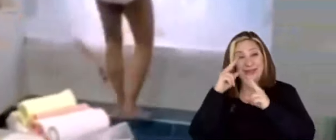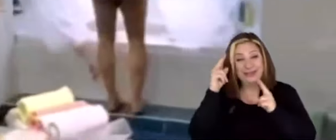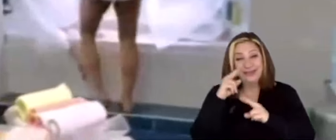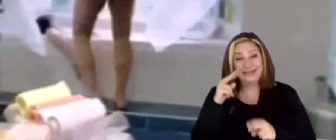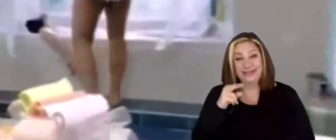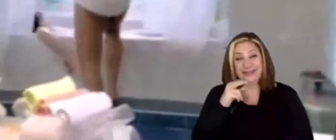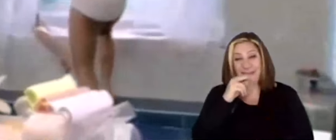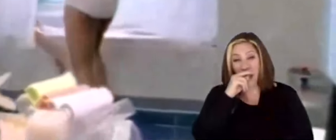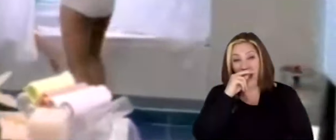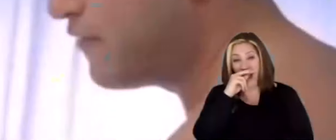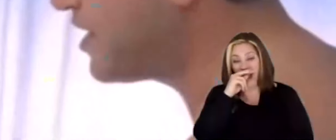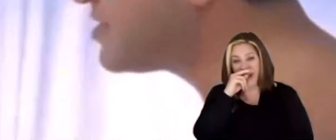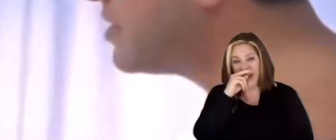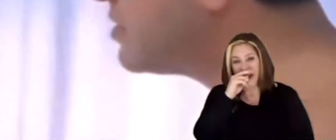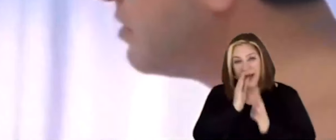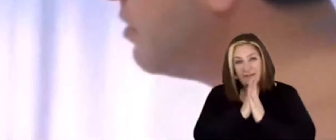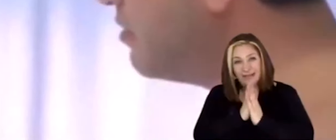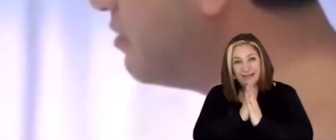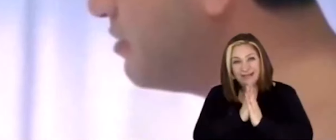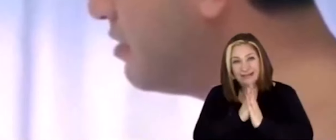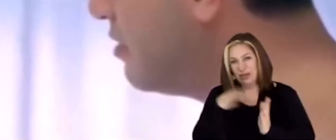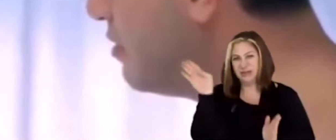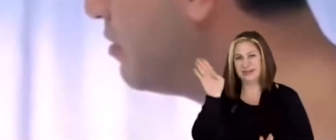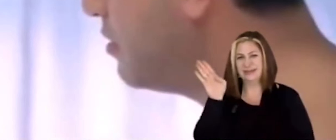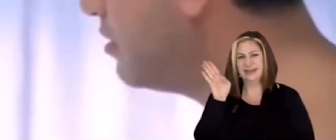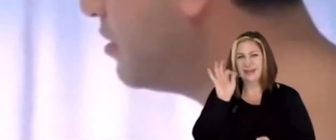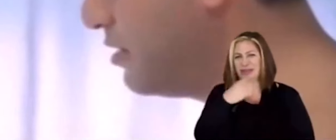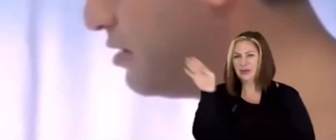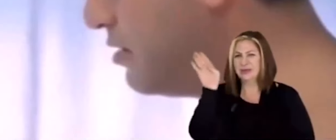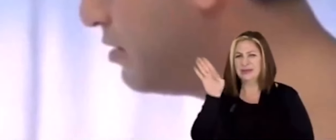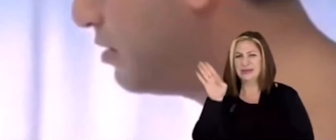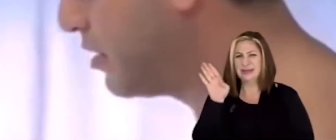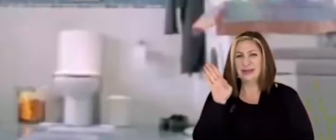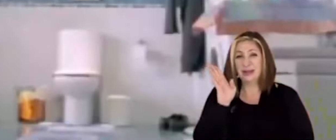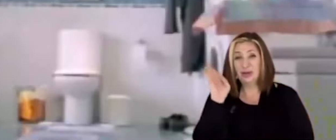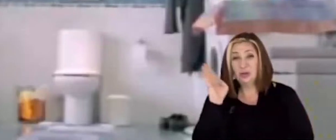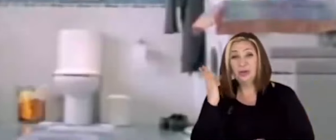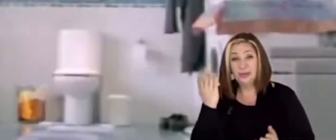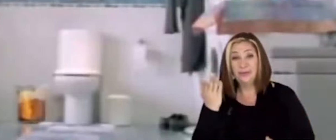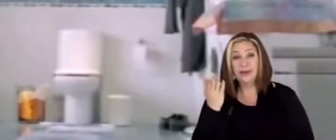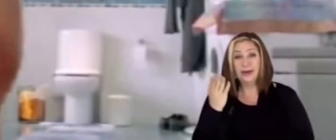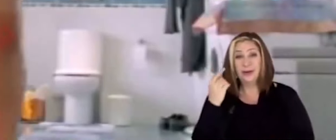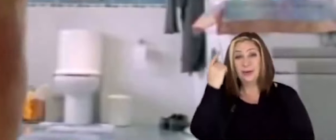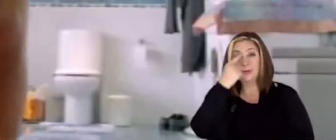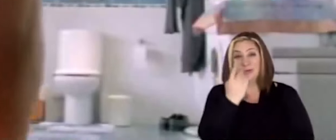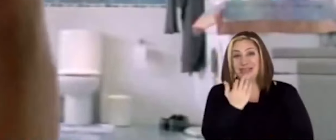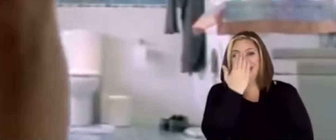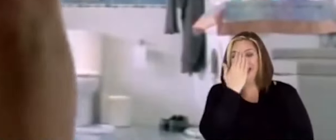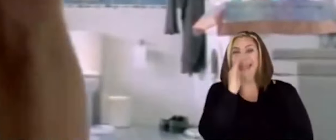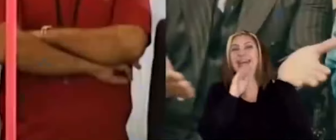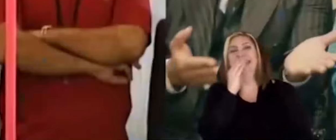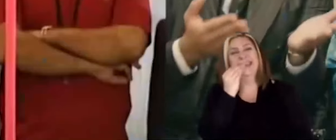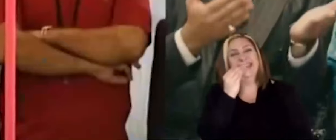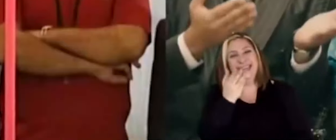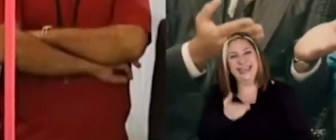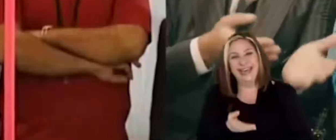geçmedi de değil. Affedersiniz. Çıkın dışarı. Hemen dışarı çıkın. Çıkıyordun tamam da yüzümüze doğru çıkmayaydın